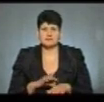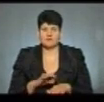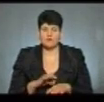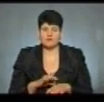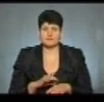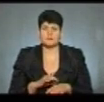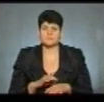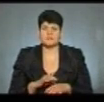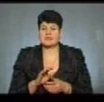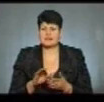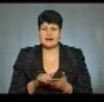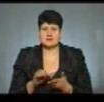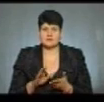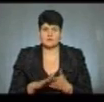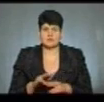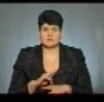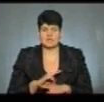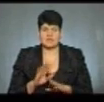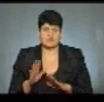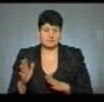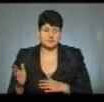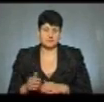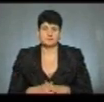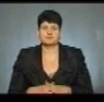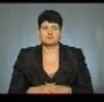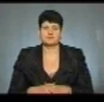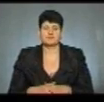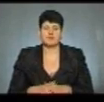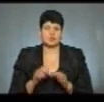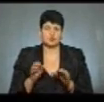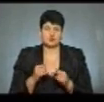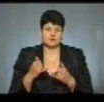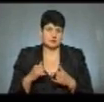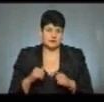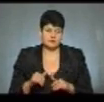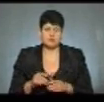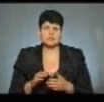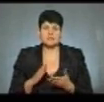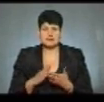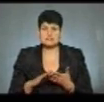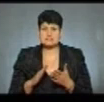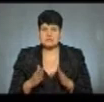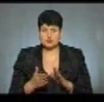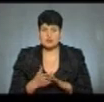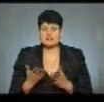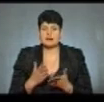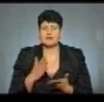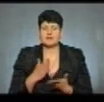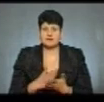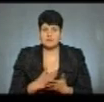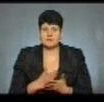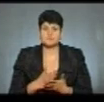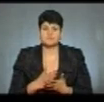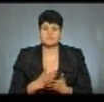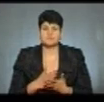не менше навіть не реєструвалися летальні випадки. Тому нічого дивного є, ситуація така, яка вона є. Основне,